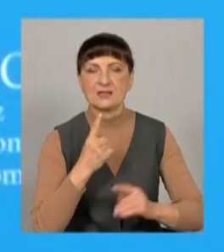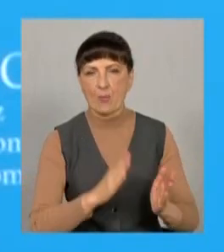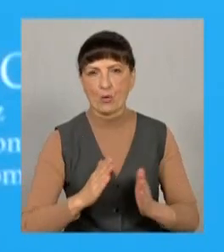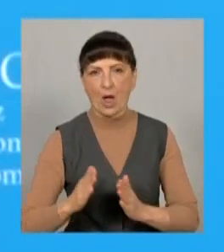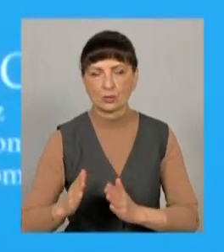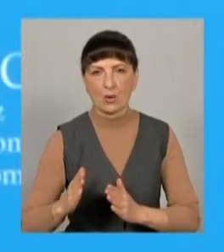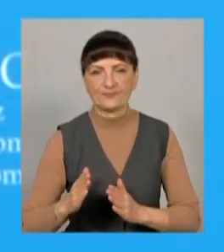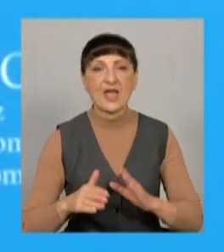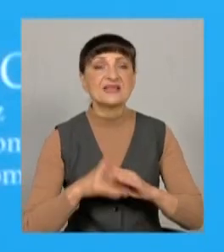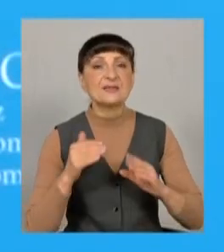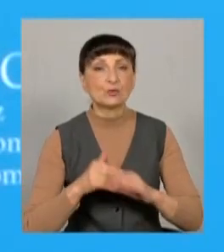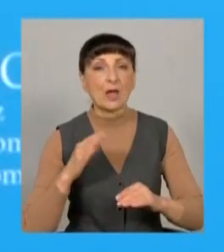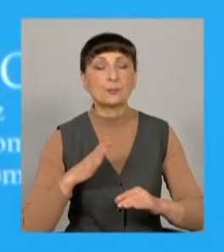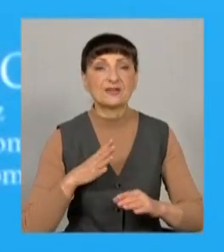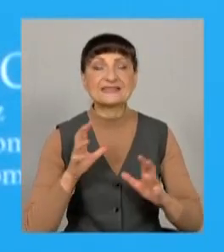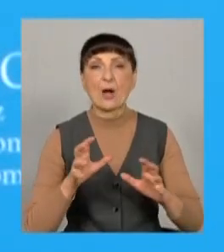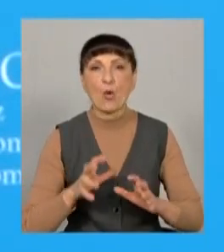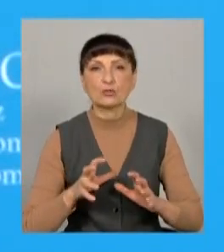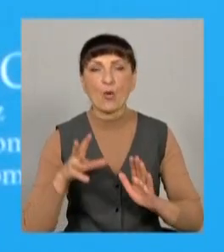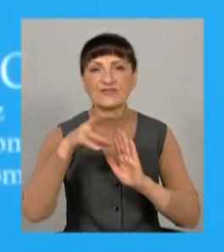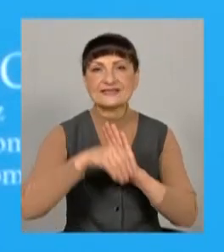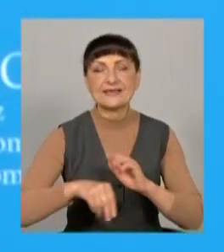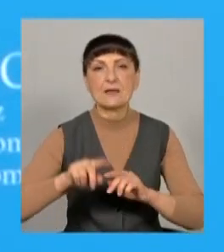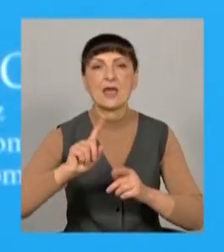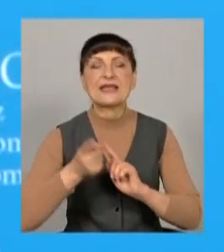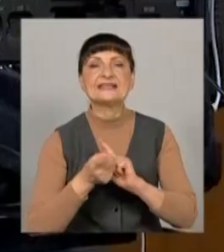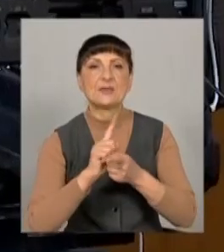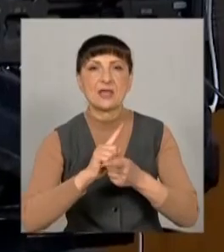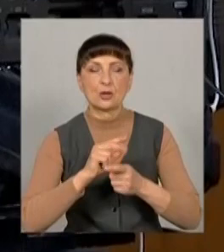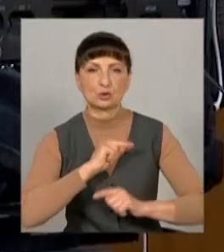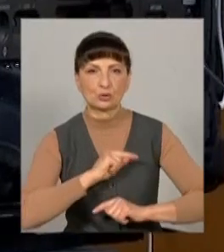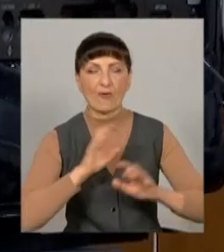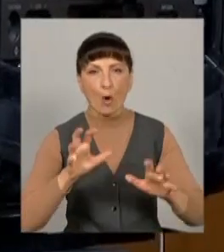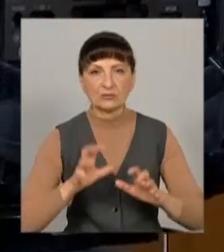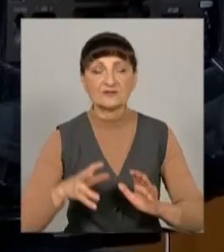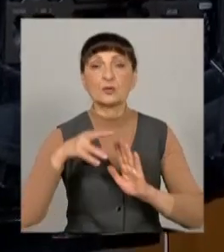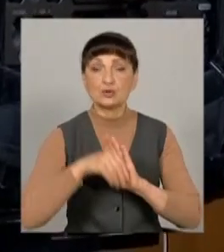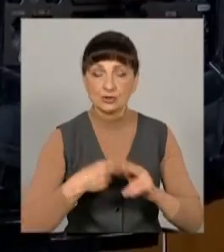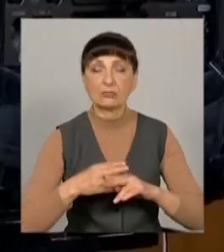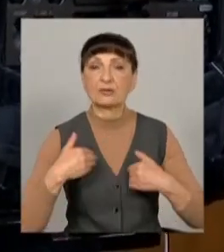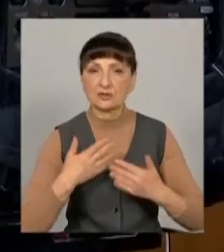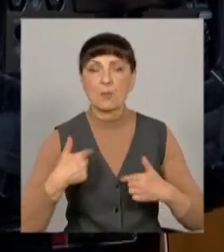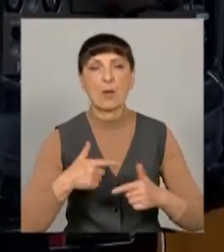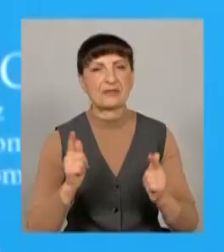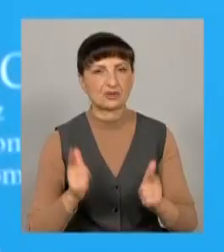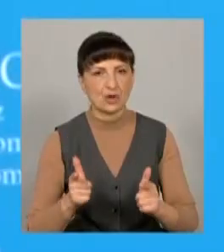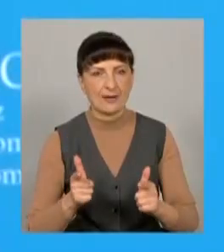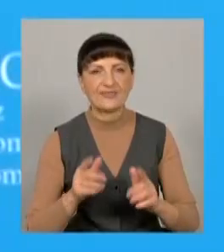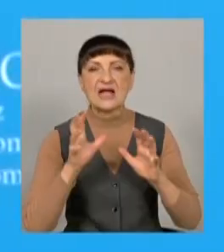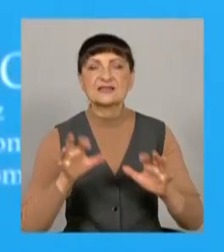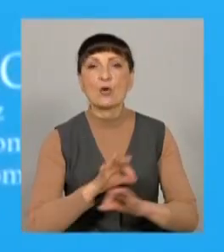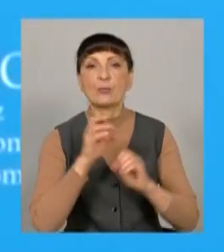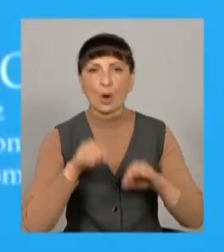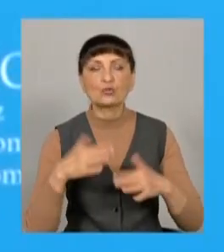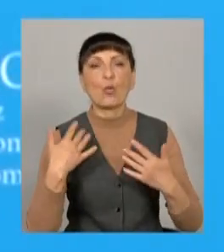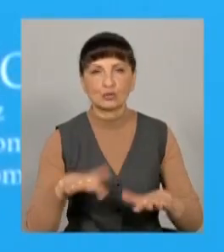Инициированный депутатами закон о внесении изменений в Трудовой кодекс, туда, значит, они включили это предложение, мы поддержали. Он, законопроект, находится